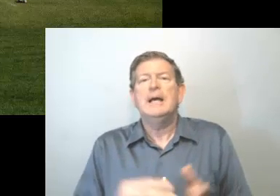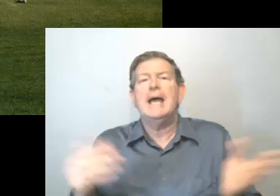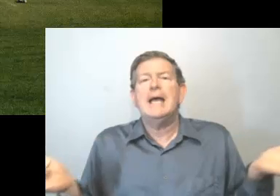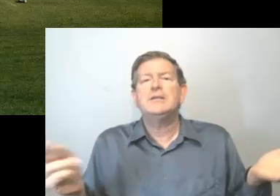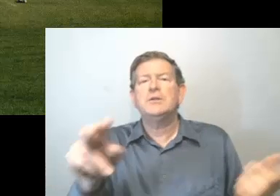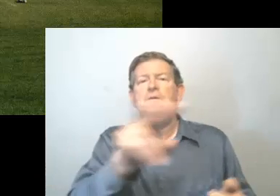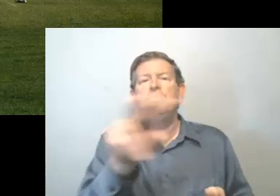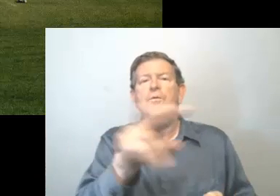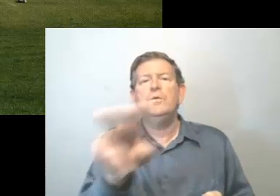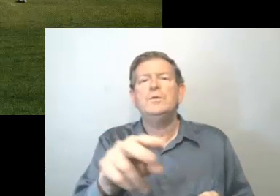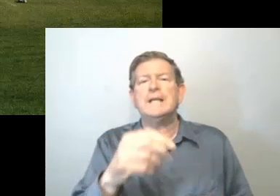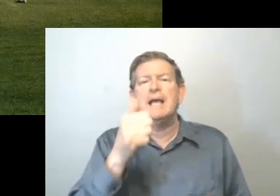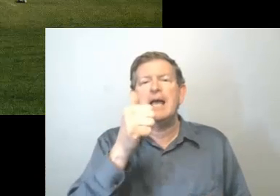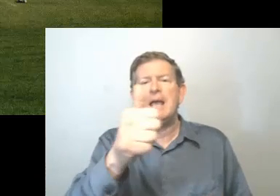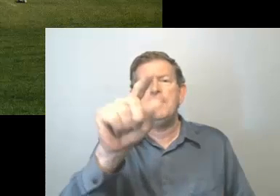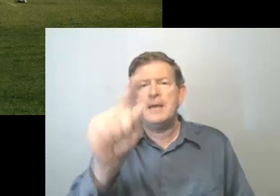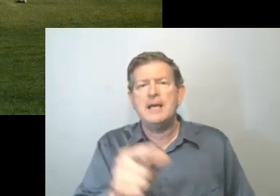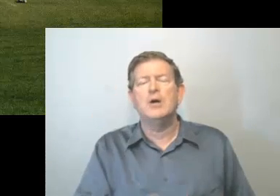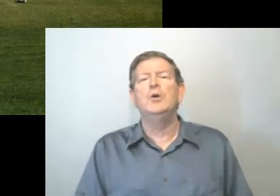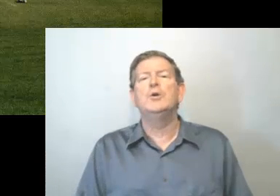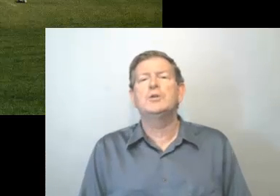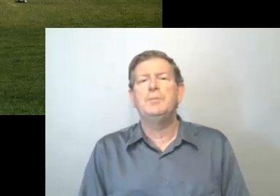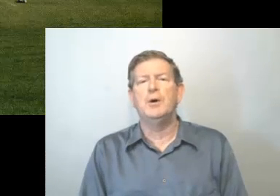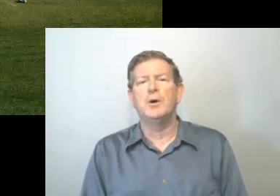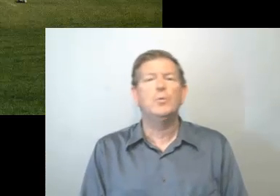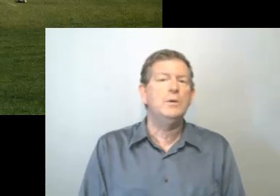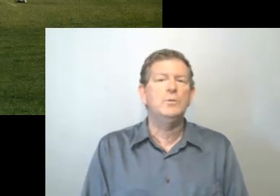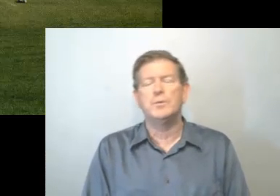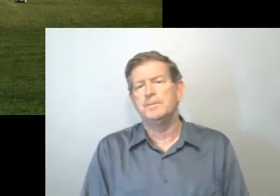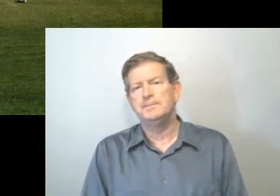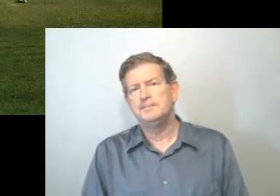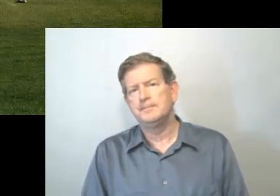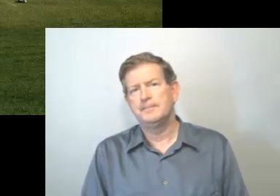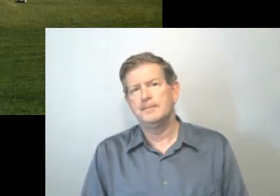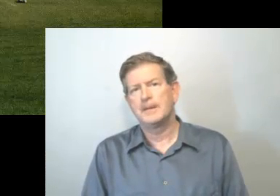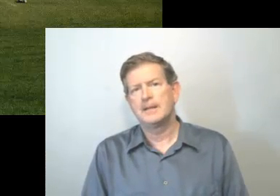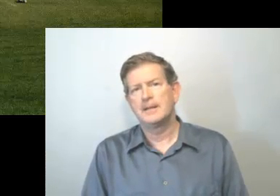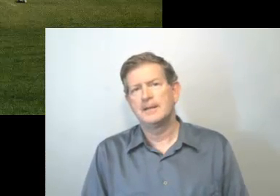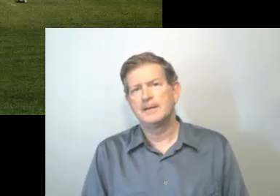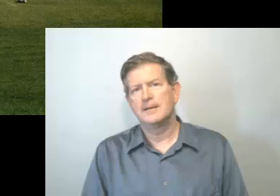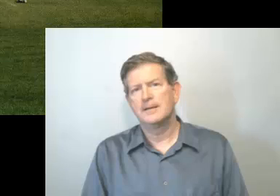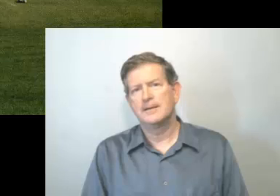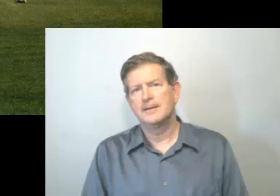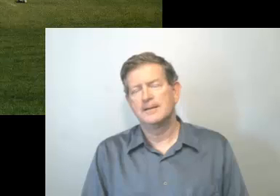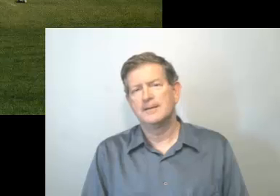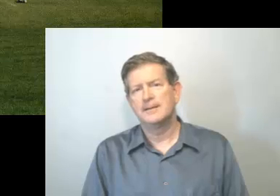hein. Est-ce que vous aimez le sport, oui ou non?